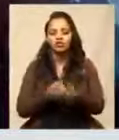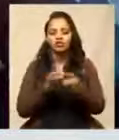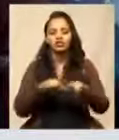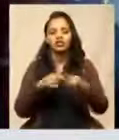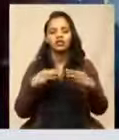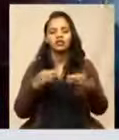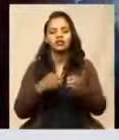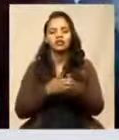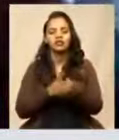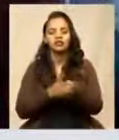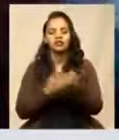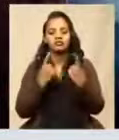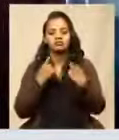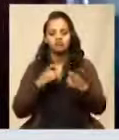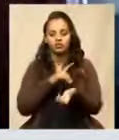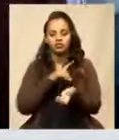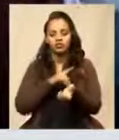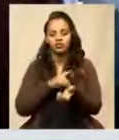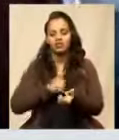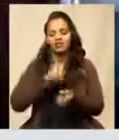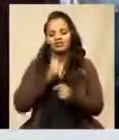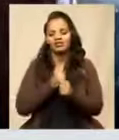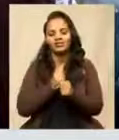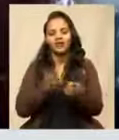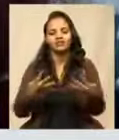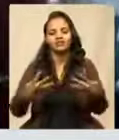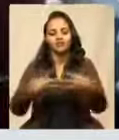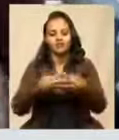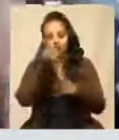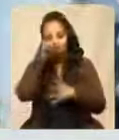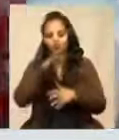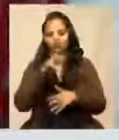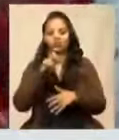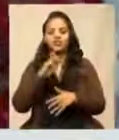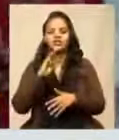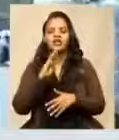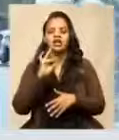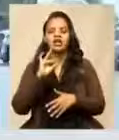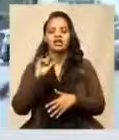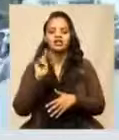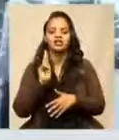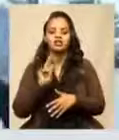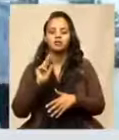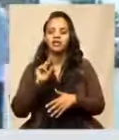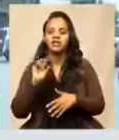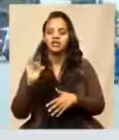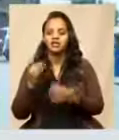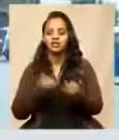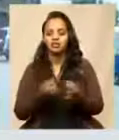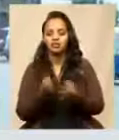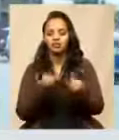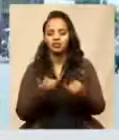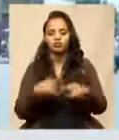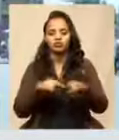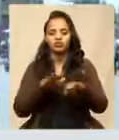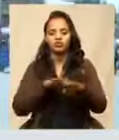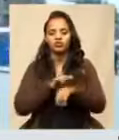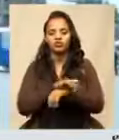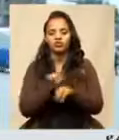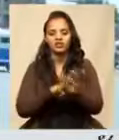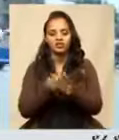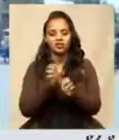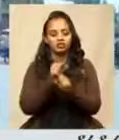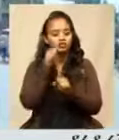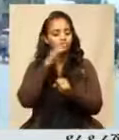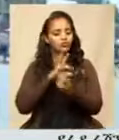ጤና መምሪያ የሕክምና አገልግሎቶች ዋና የስራ ሂደት አስተባባሪ አቶ ደሳለኝ በቀለ እንደገለጹት በዞኑ አሁን ላይ በኮሮና ቫይረስ ወረርሽኝ እየተያዙ